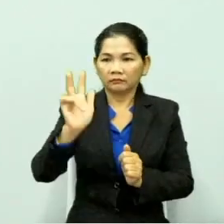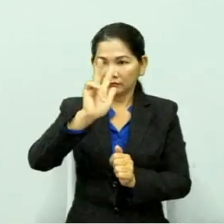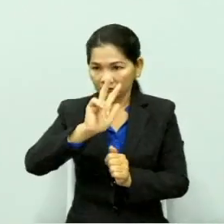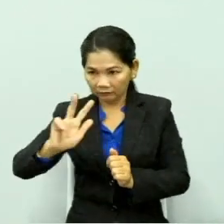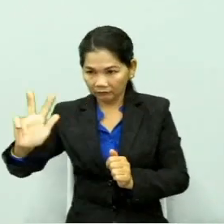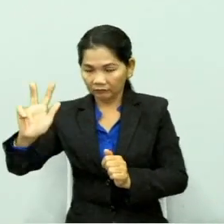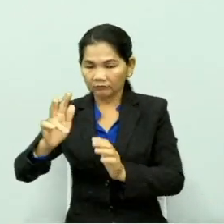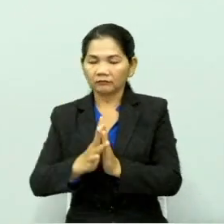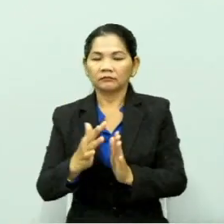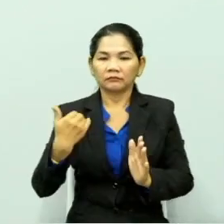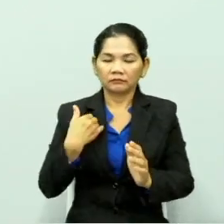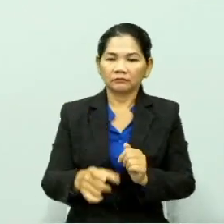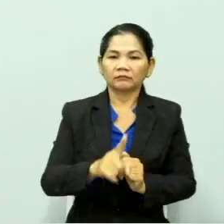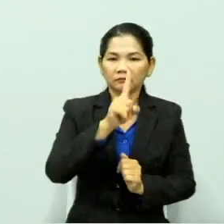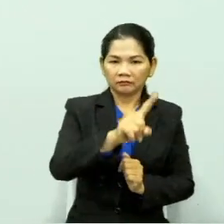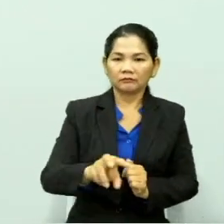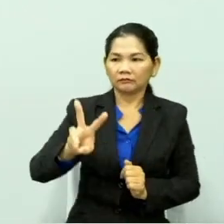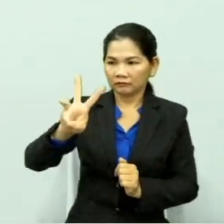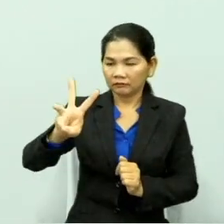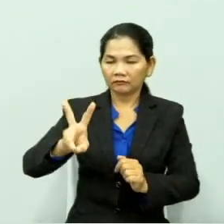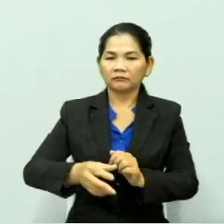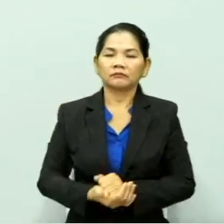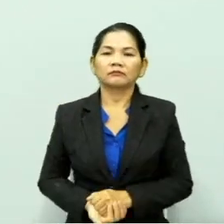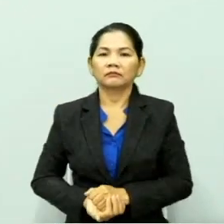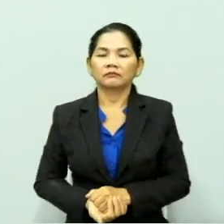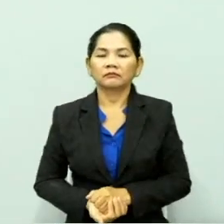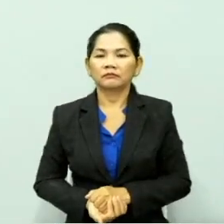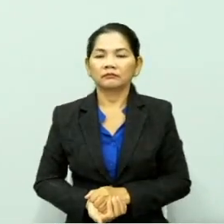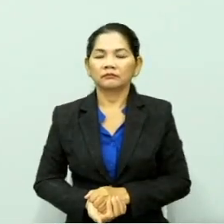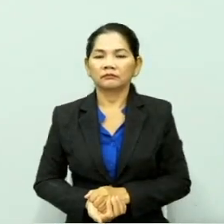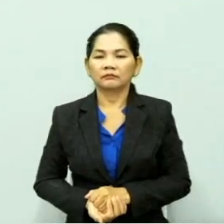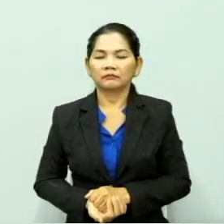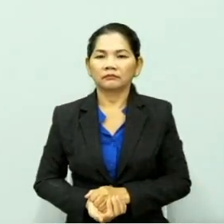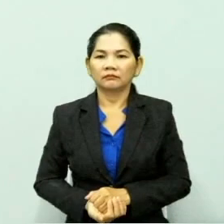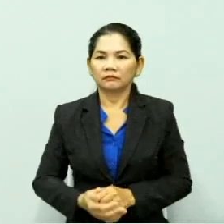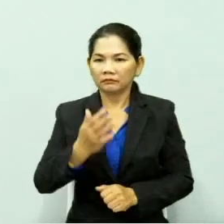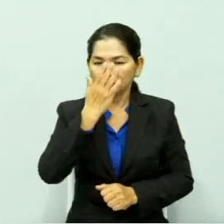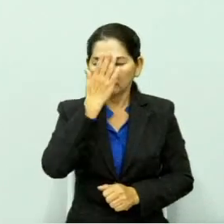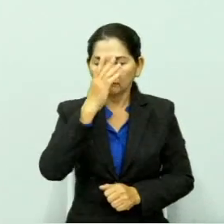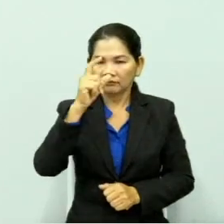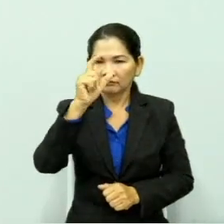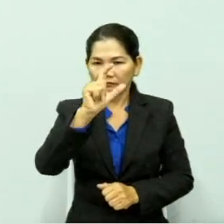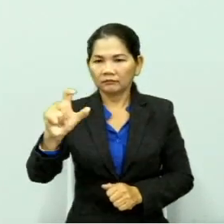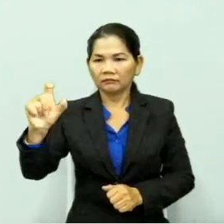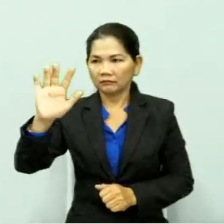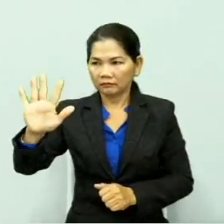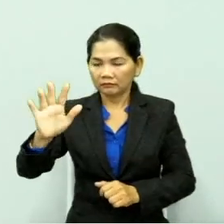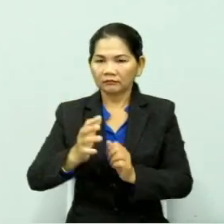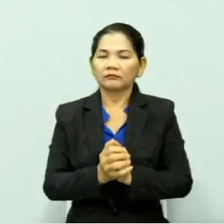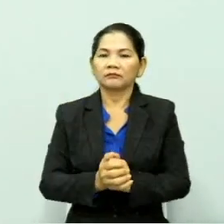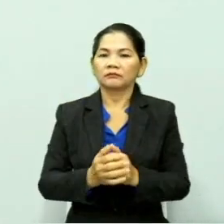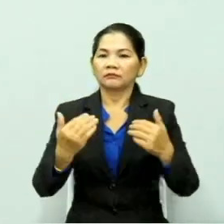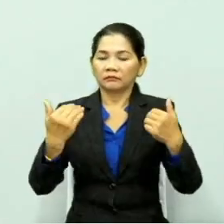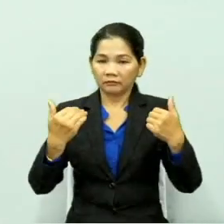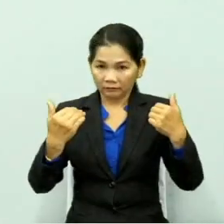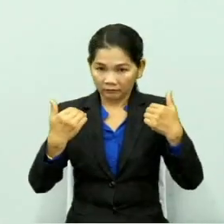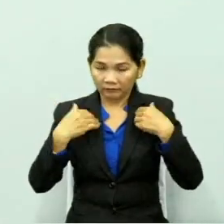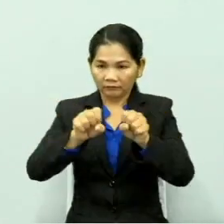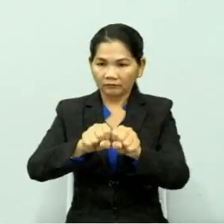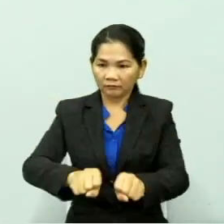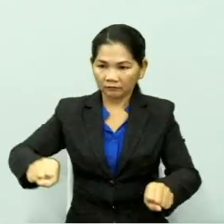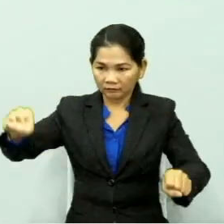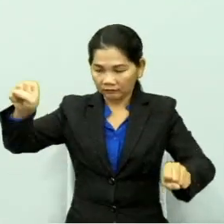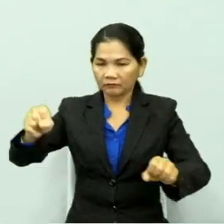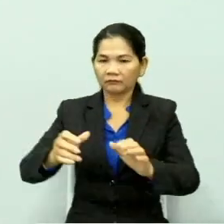rán miên chùm nuốn đập bấy còn lại nè con chà cứ miên pra sát ổng cơ chà pra sát bệ khăn chà pra sát